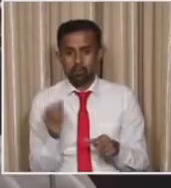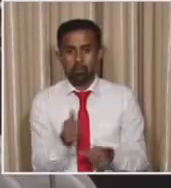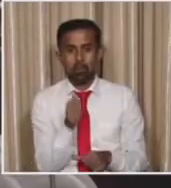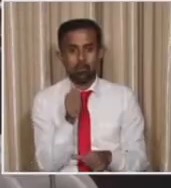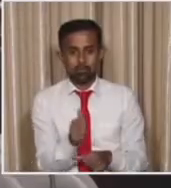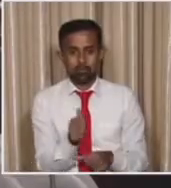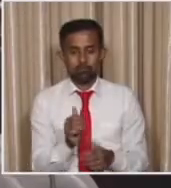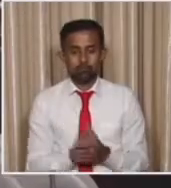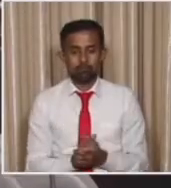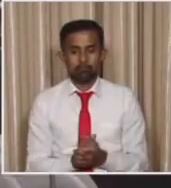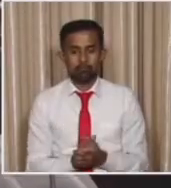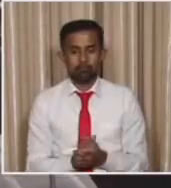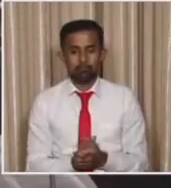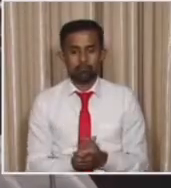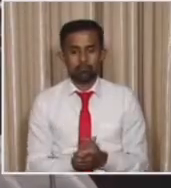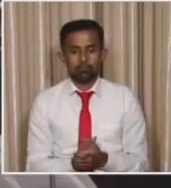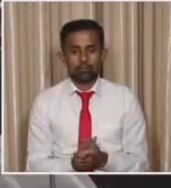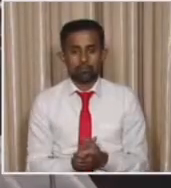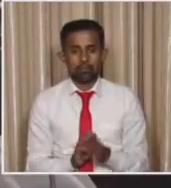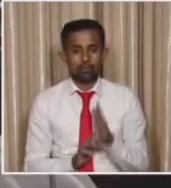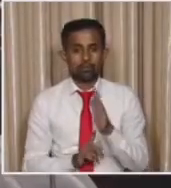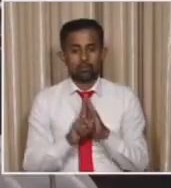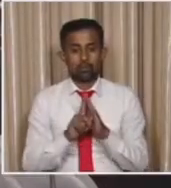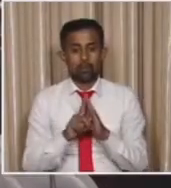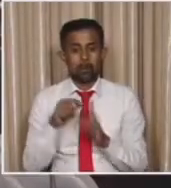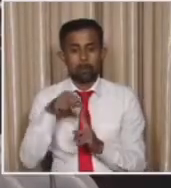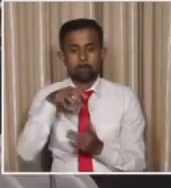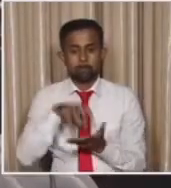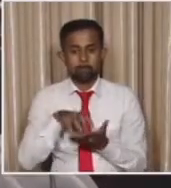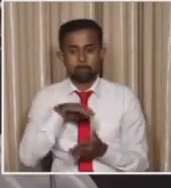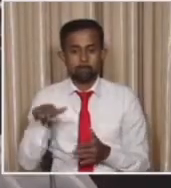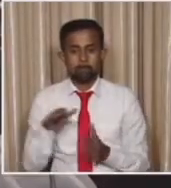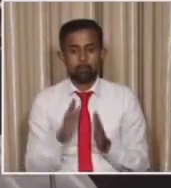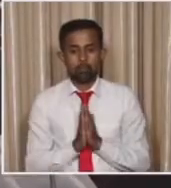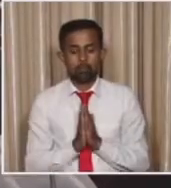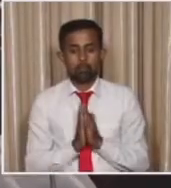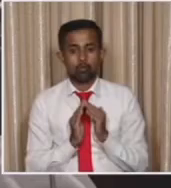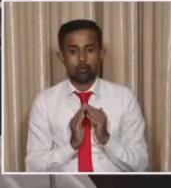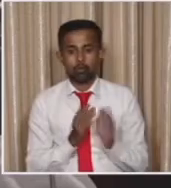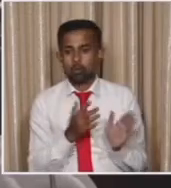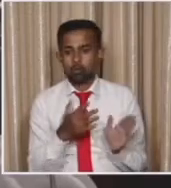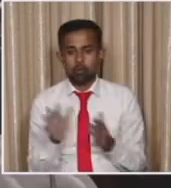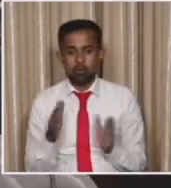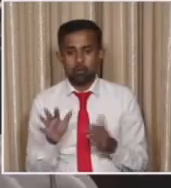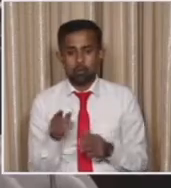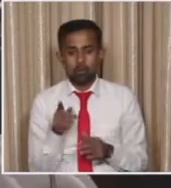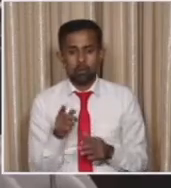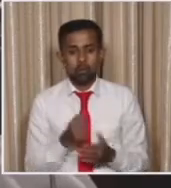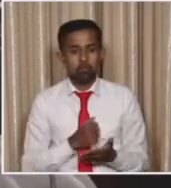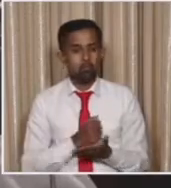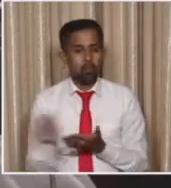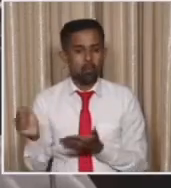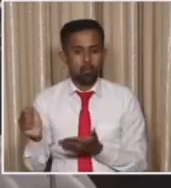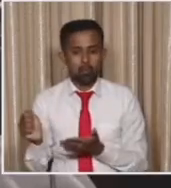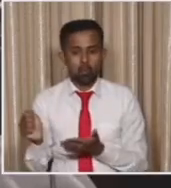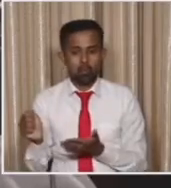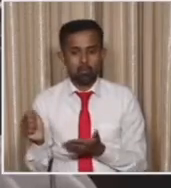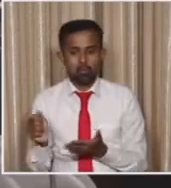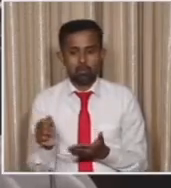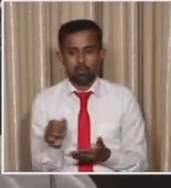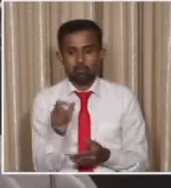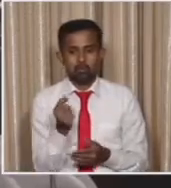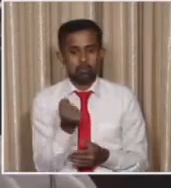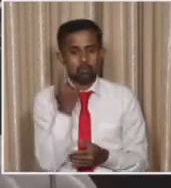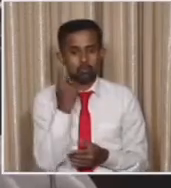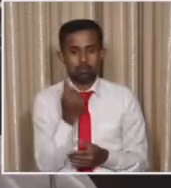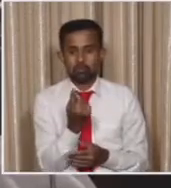kiela. Kisi setme utre Pradesh setiene bauddha siddhasta ane ibat kiri mete kada vinasi keranne. Kisi makine ekte